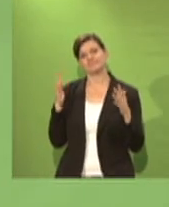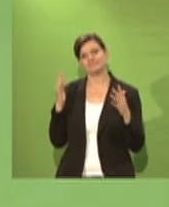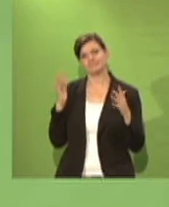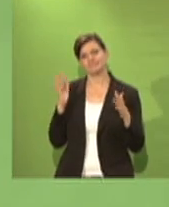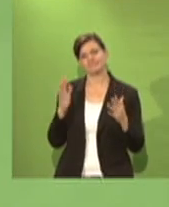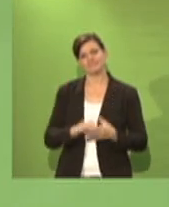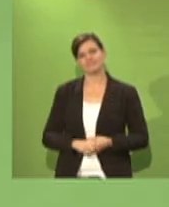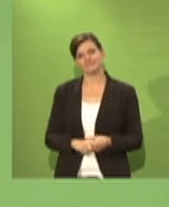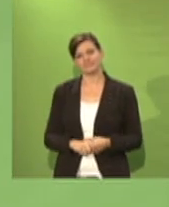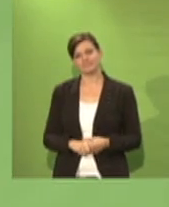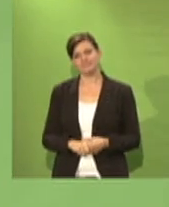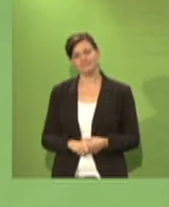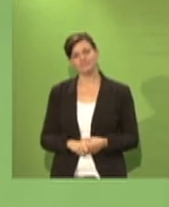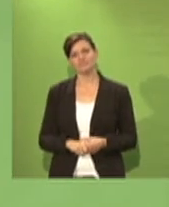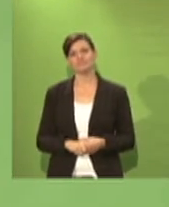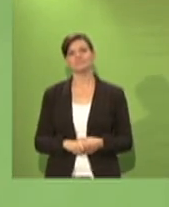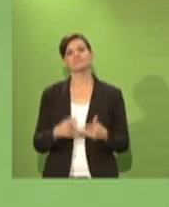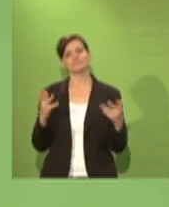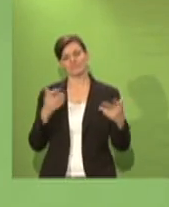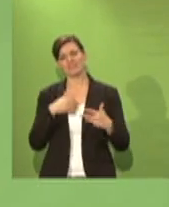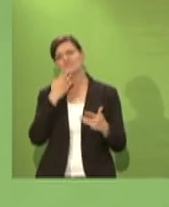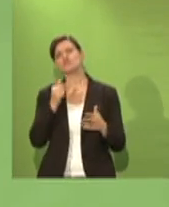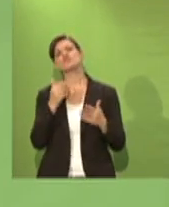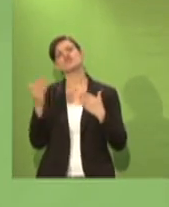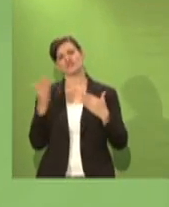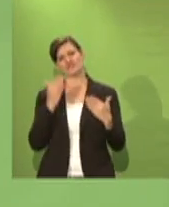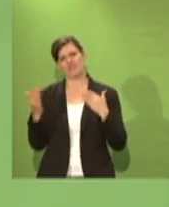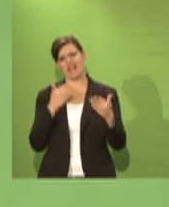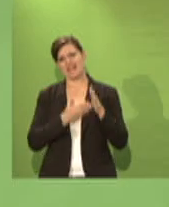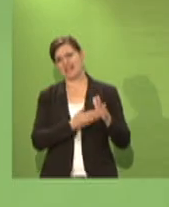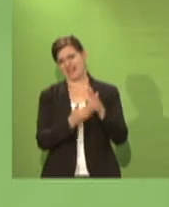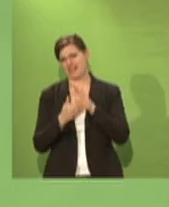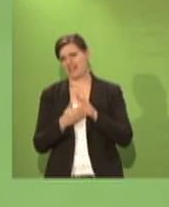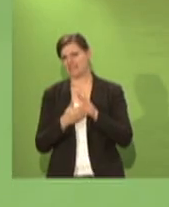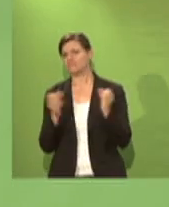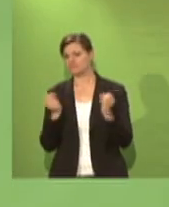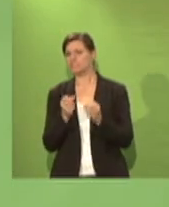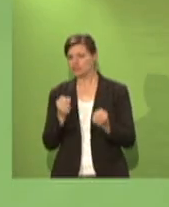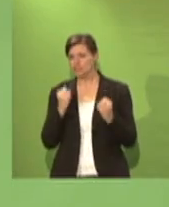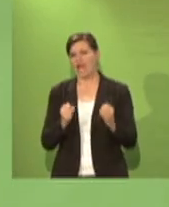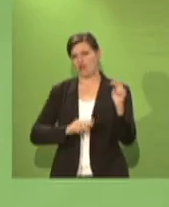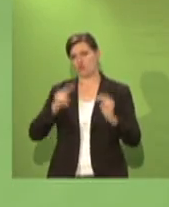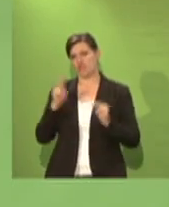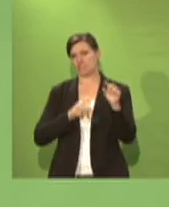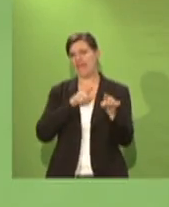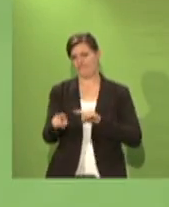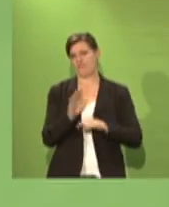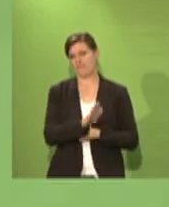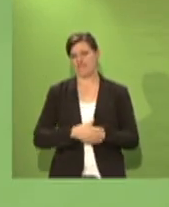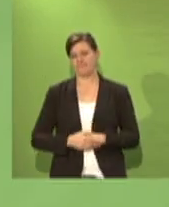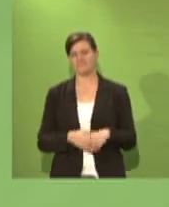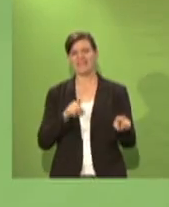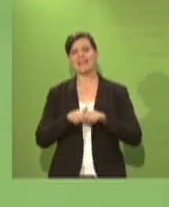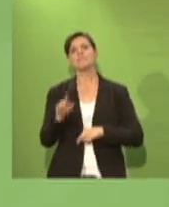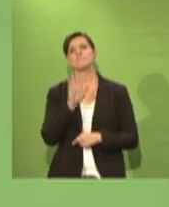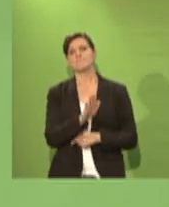Und da möchte ich ganz aktuell mal einen Vergleich ziehen. Da unterscheiden wir uns nämlich ganz deutlich von der FDP. Wir haben von der FDP